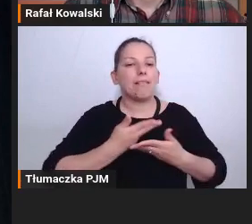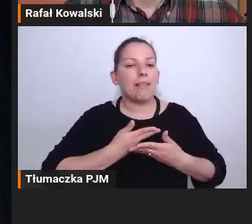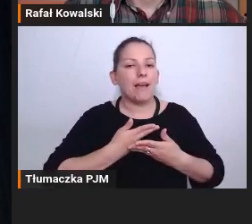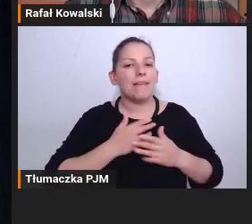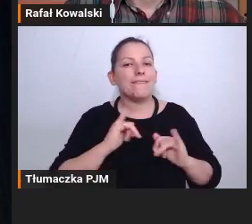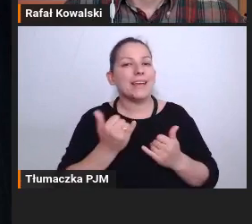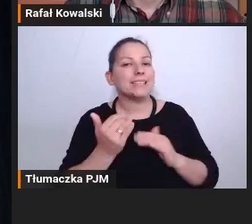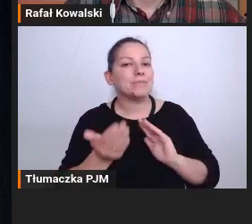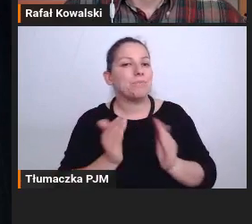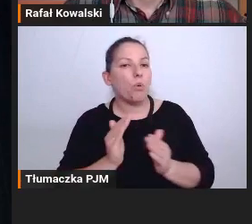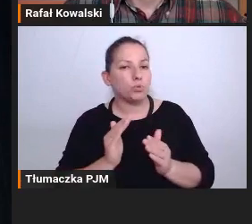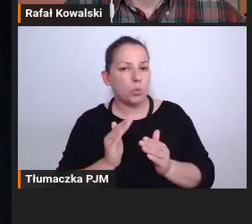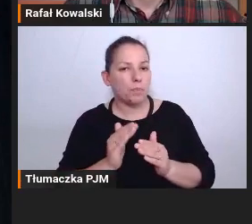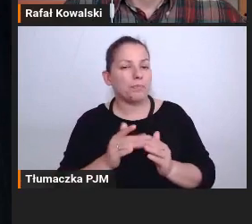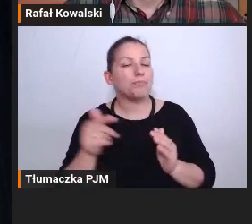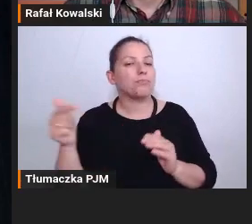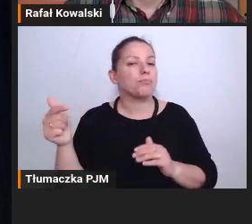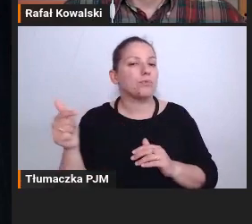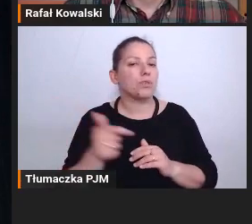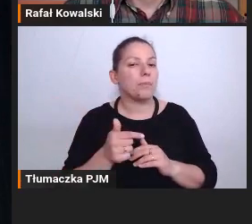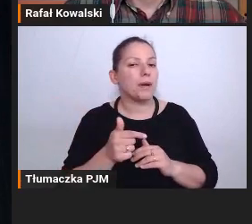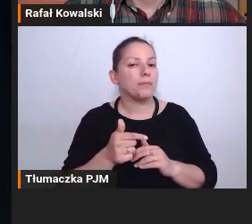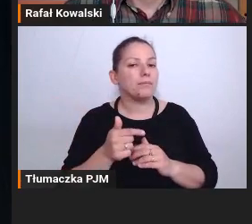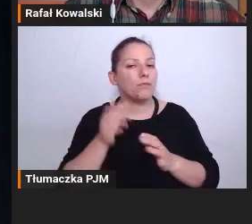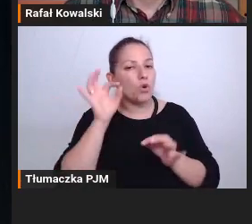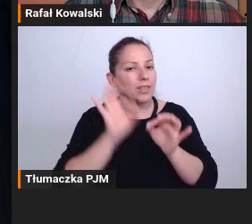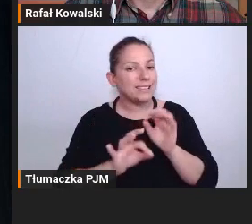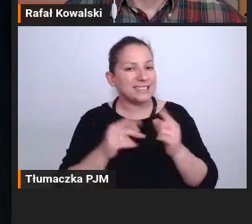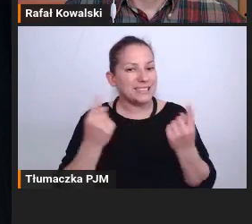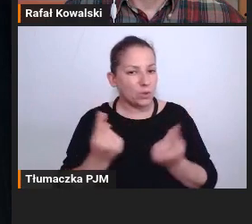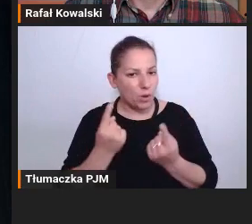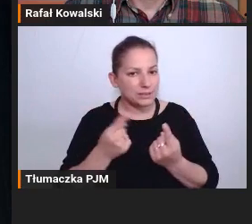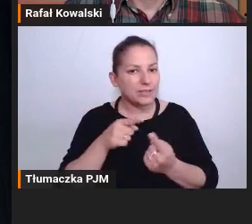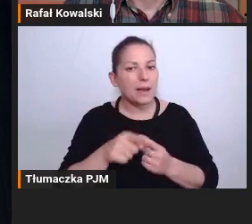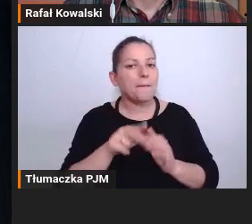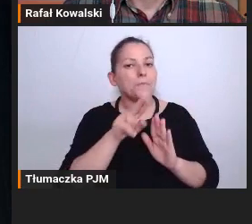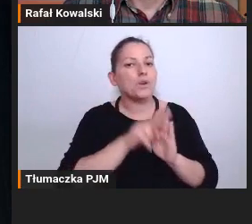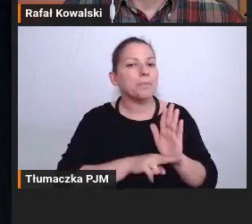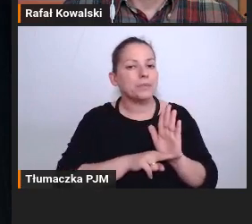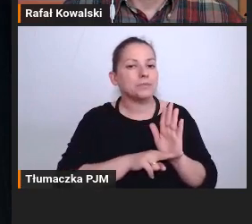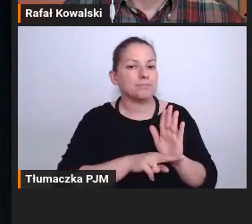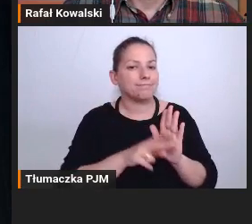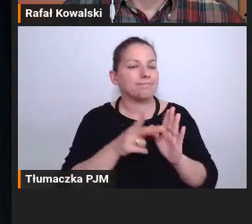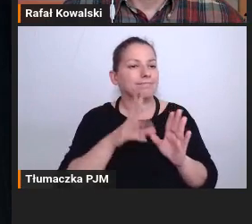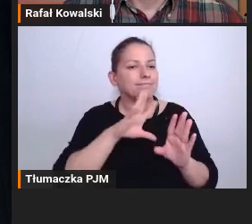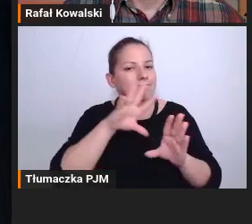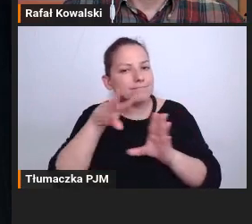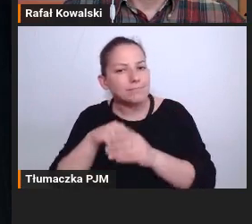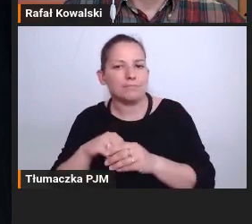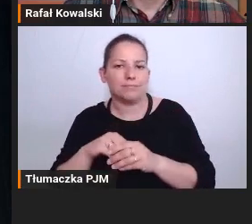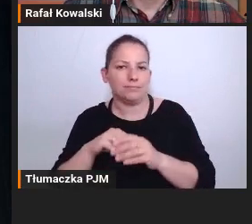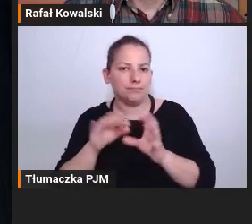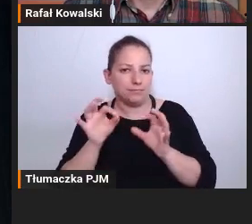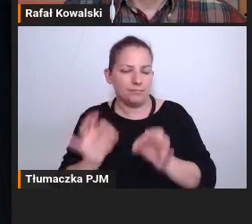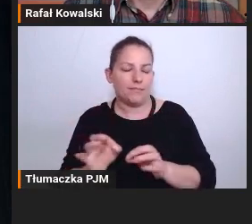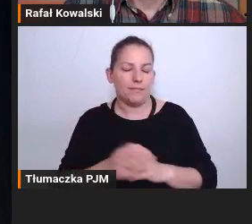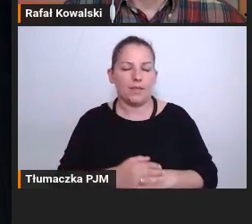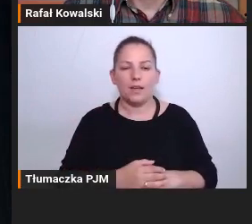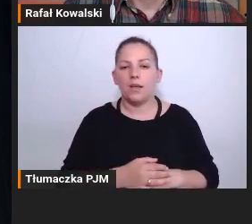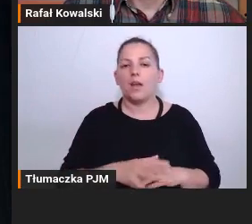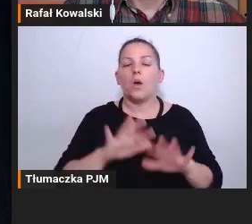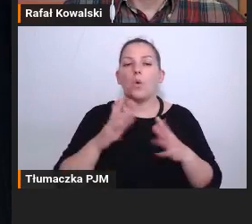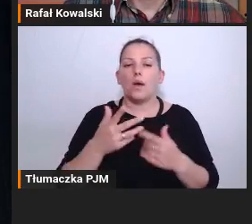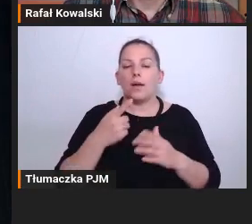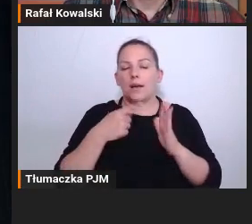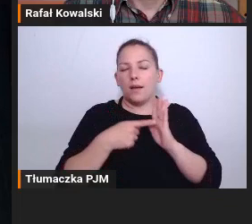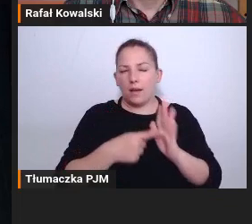jaki sposób należy do konkretnej sytuacji dany przepis należy zastosować. To znaczy, obrazując